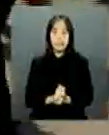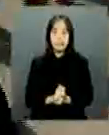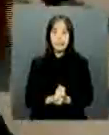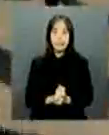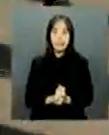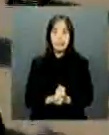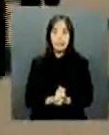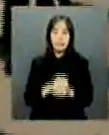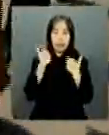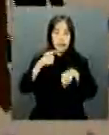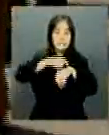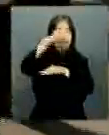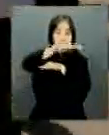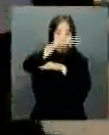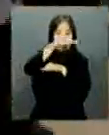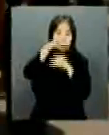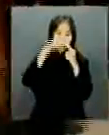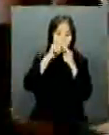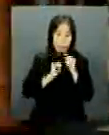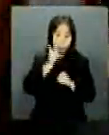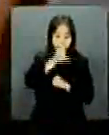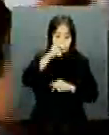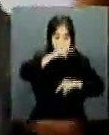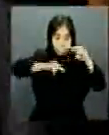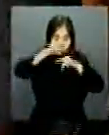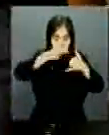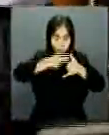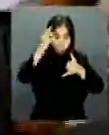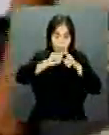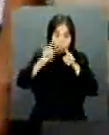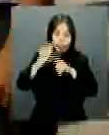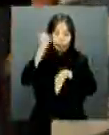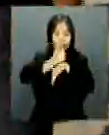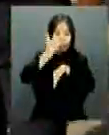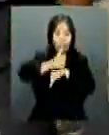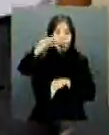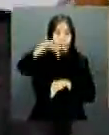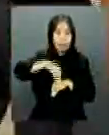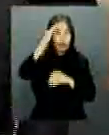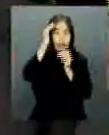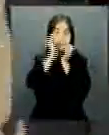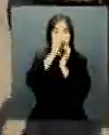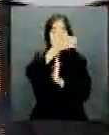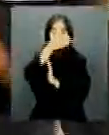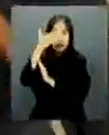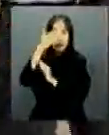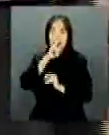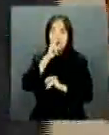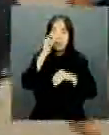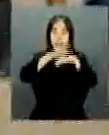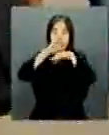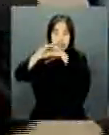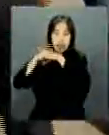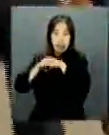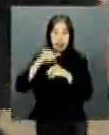ช่วงบ่ายวันนี้หลังลงพื้นที่เกิดเหตุพลตำรวจเอกเพรียวพันธ์ดามาพงศ์ผู้บัญชาการตำรวจแห่งชาติได้เรียกพลตำรวจโท